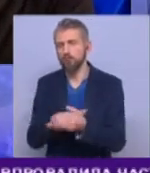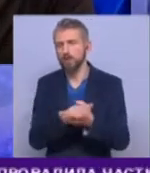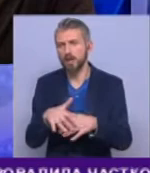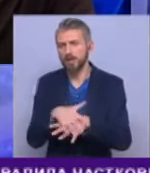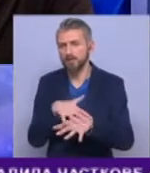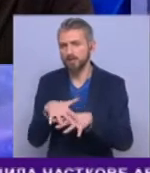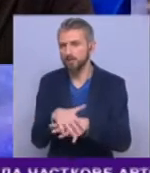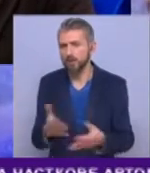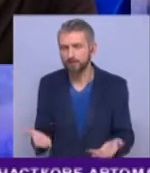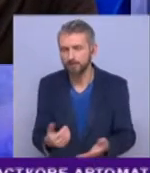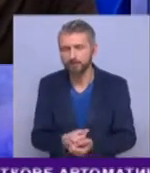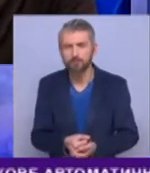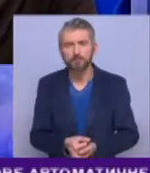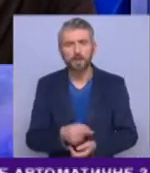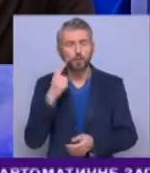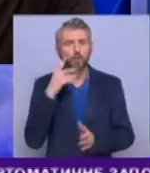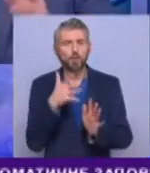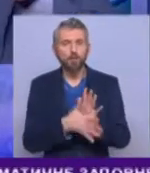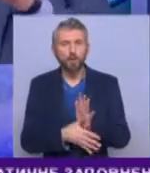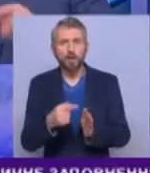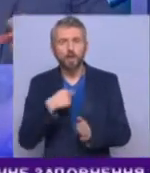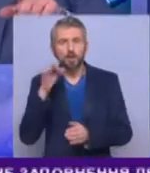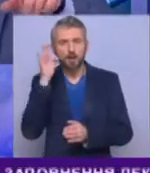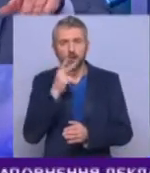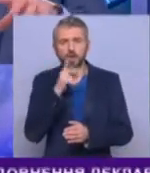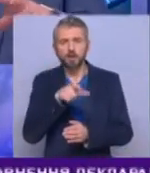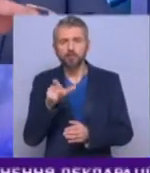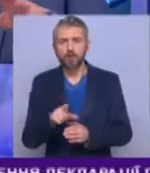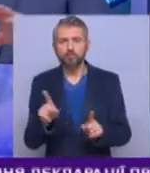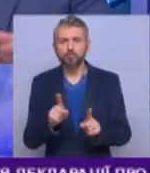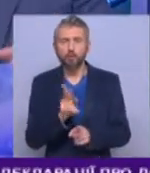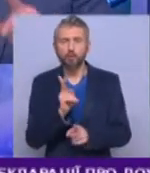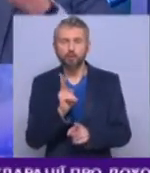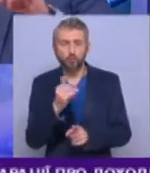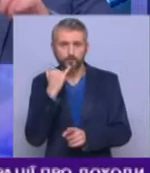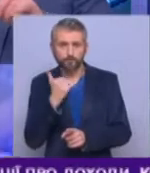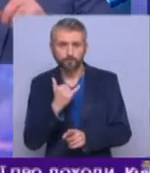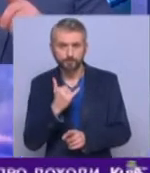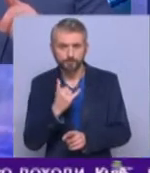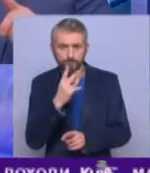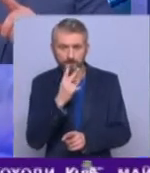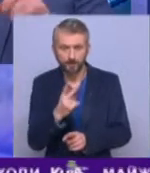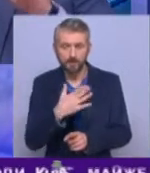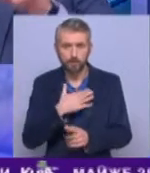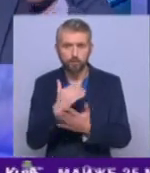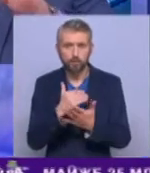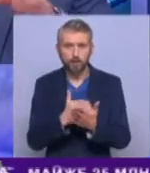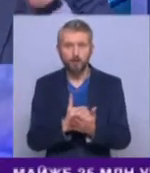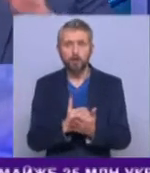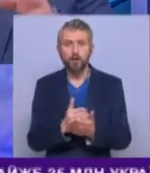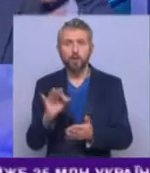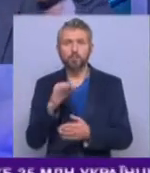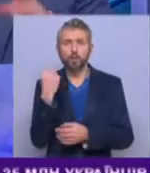зборі співвласників. Зрозуміло, пане Олеже. Я нагадаю нашим глядачам, що хто приєднується до нашого ефіру, якраз